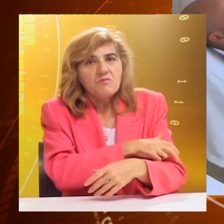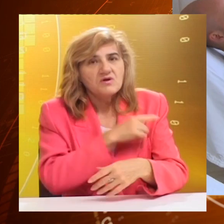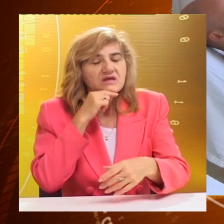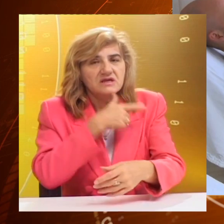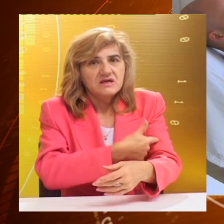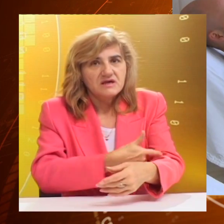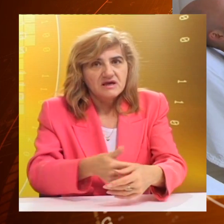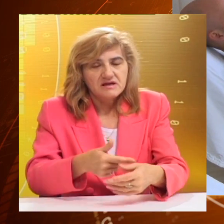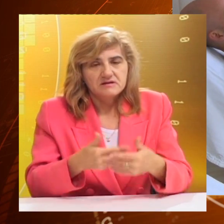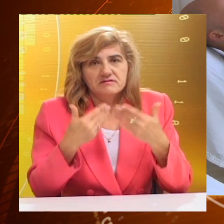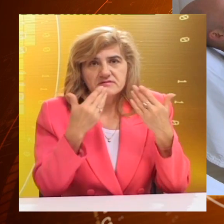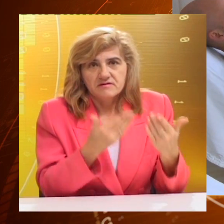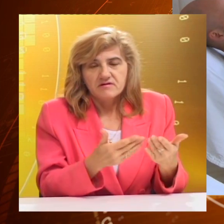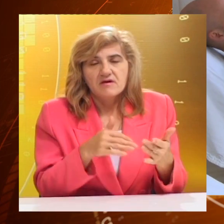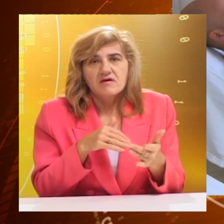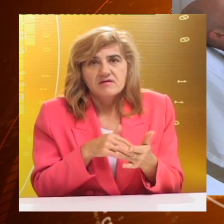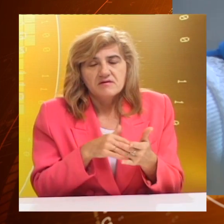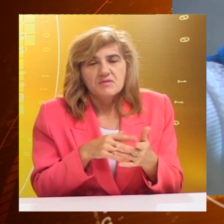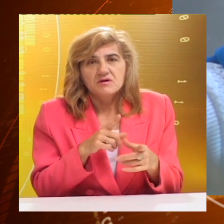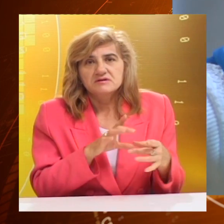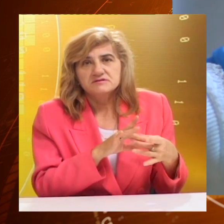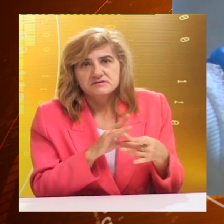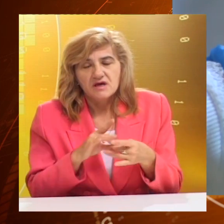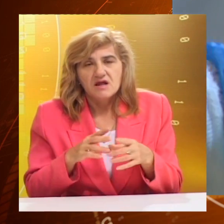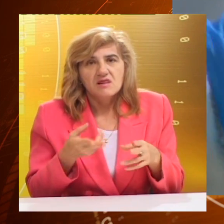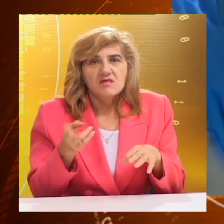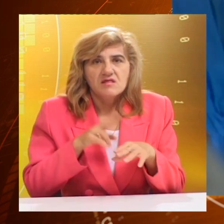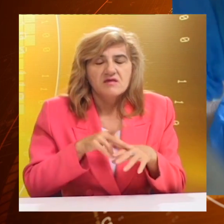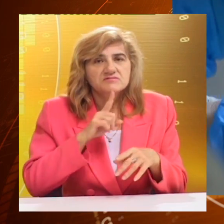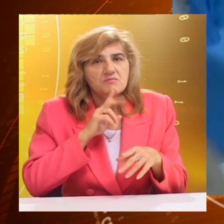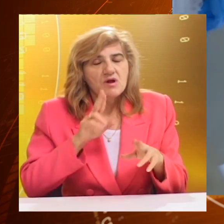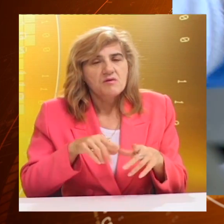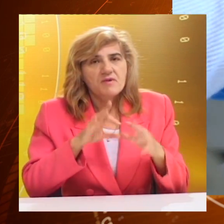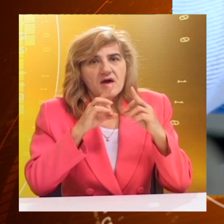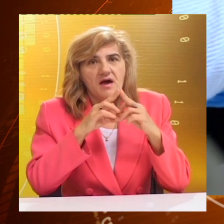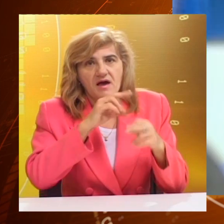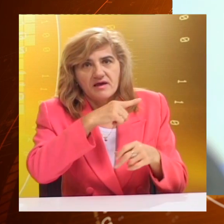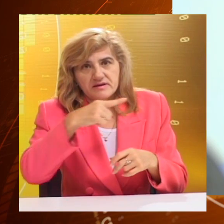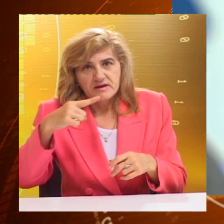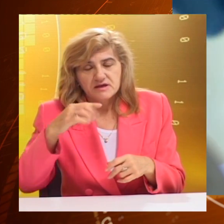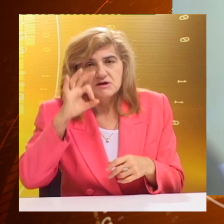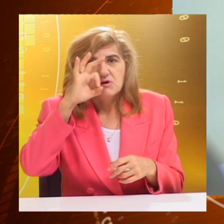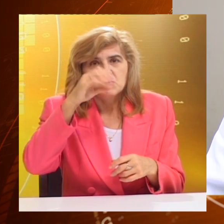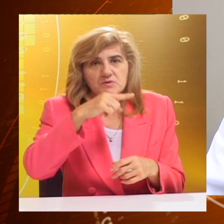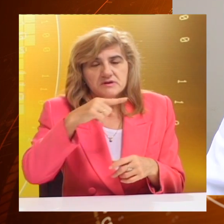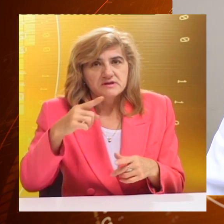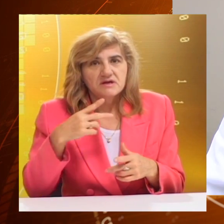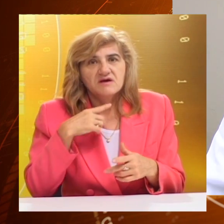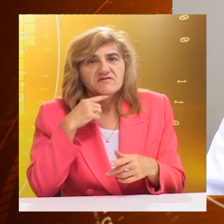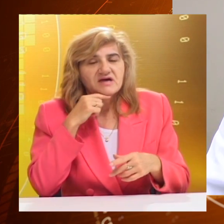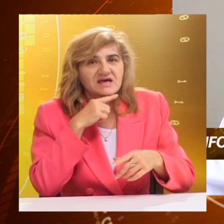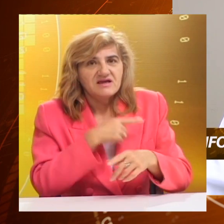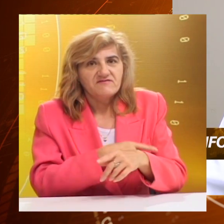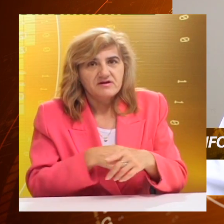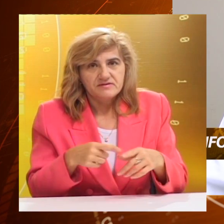rečima lekara opšte bolnice Subotice, iako su stabilne zalihe, postoji blaga nestašica A negativne i nulte negativne krvne grupe. Ukoliko je